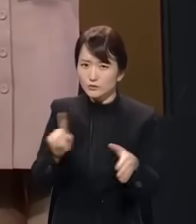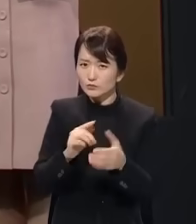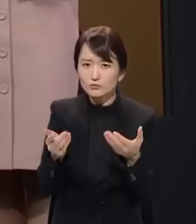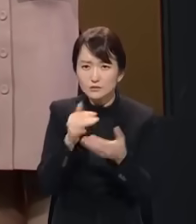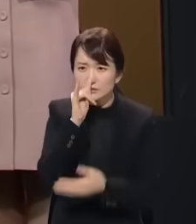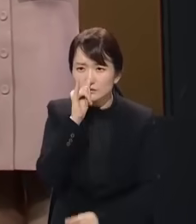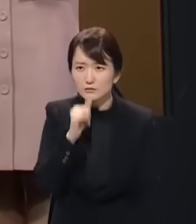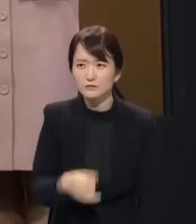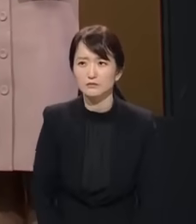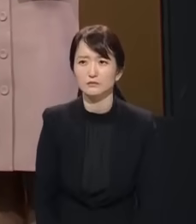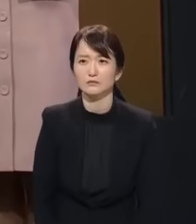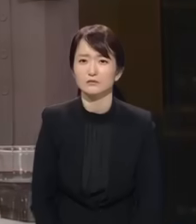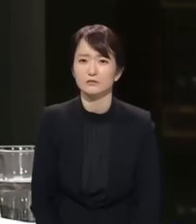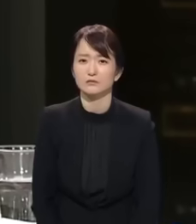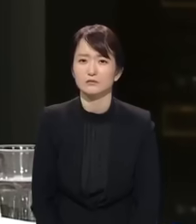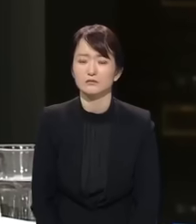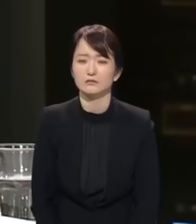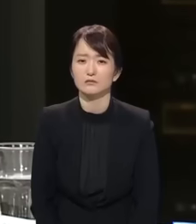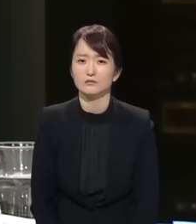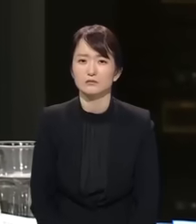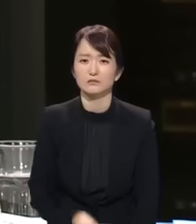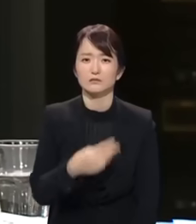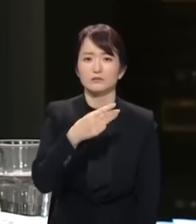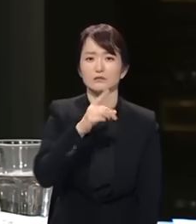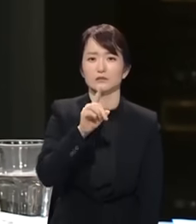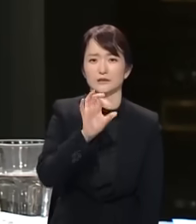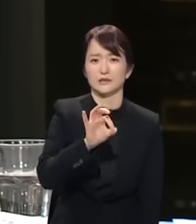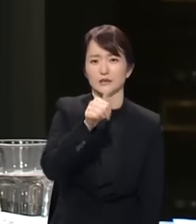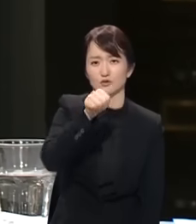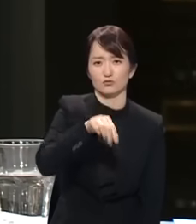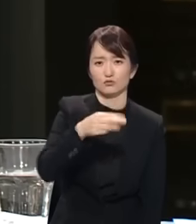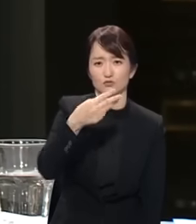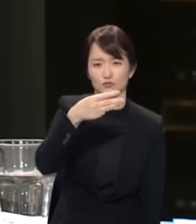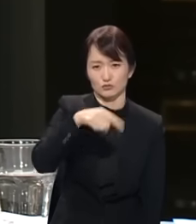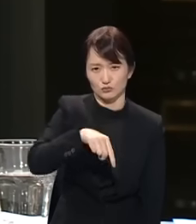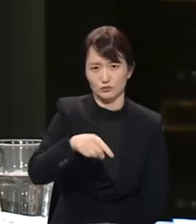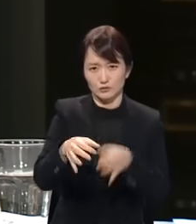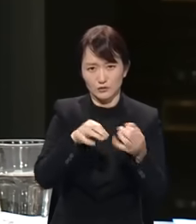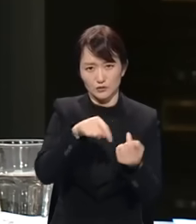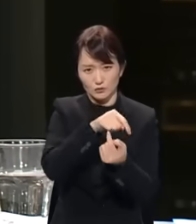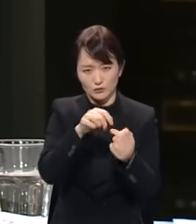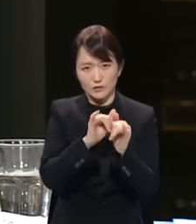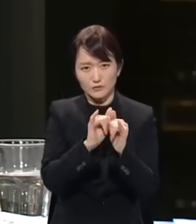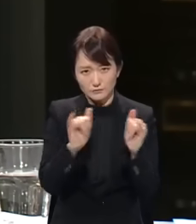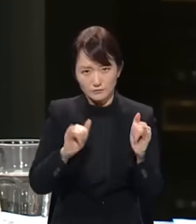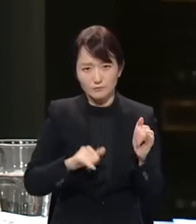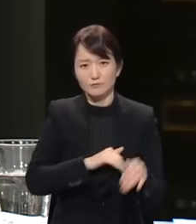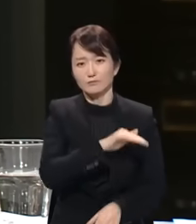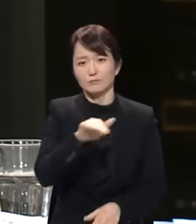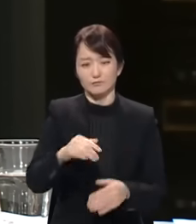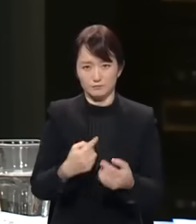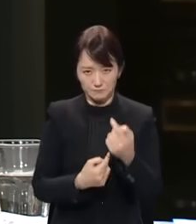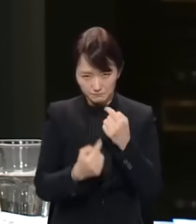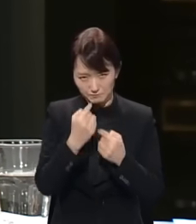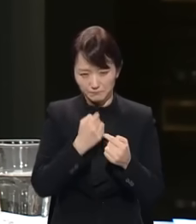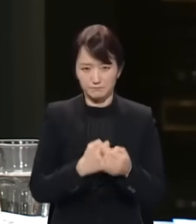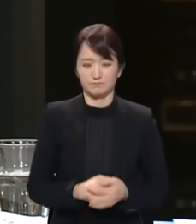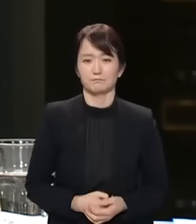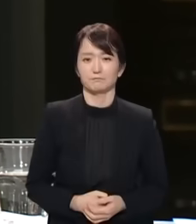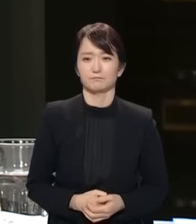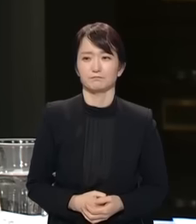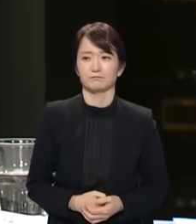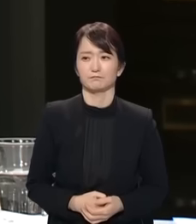걸까요? 자, 탕후루집을 운영하는 사방 가족께서 저희한테 제보해 주신 사건인데,